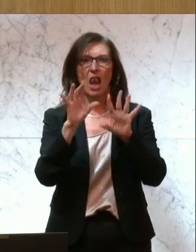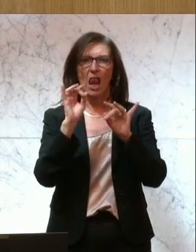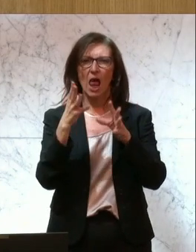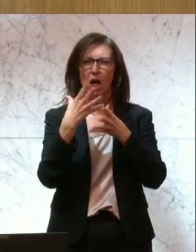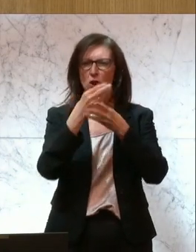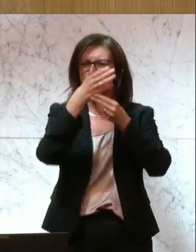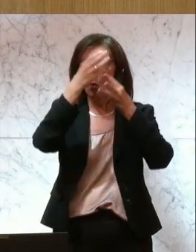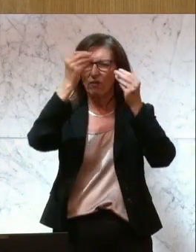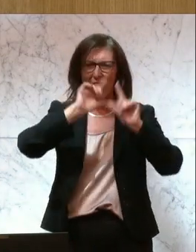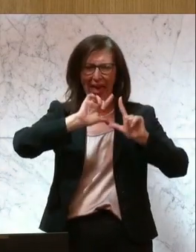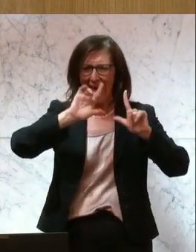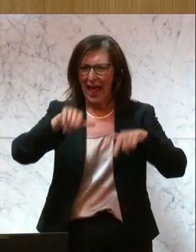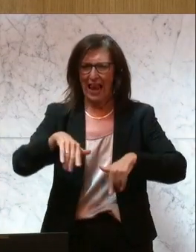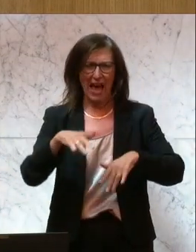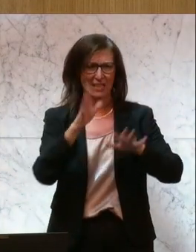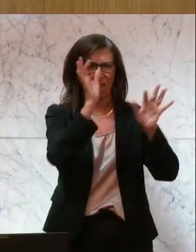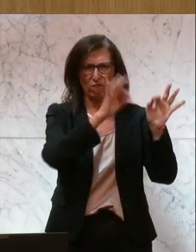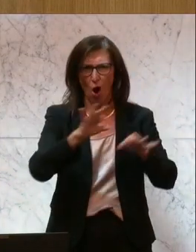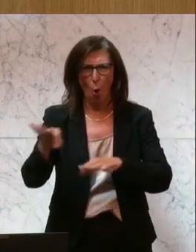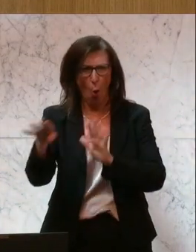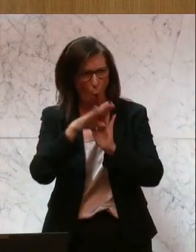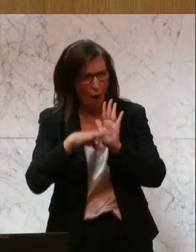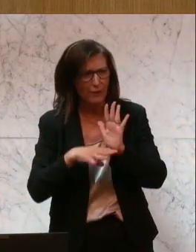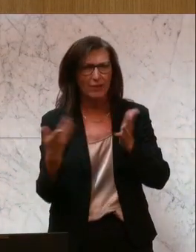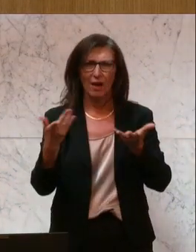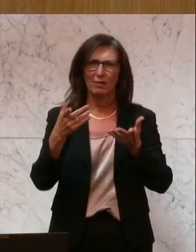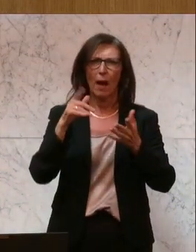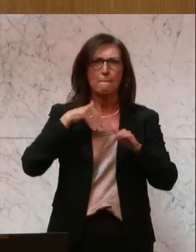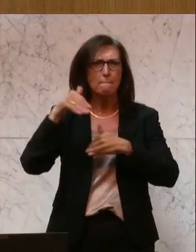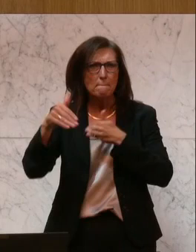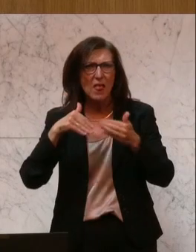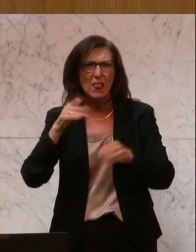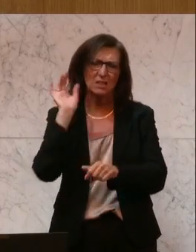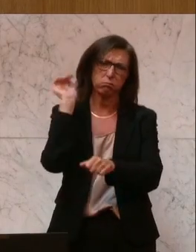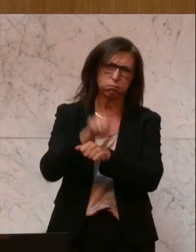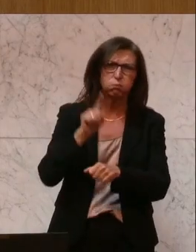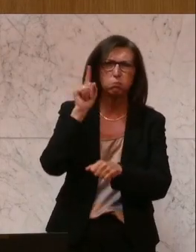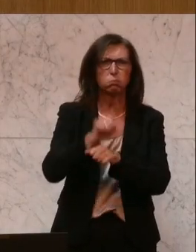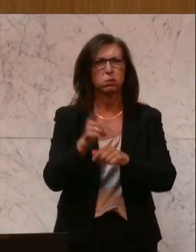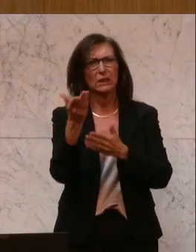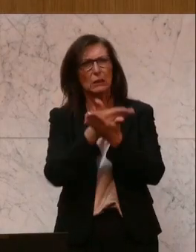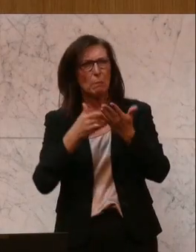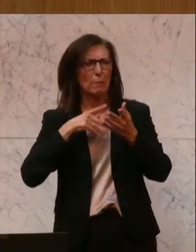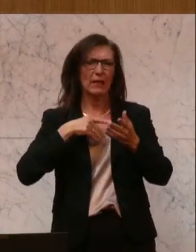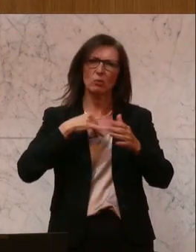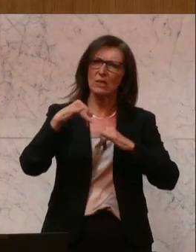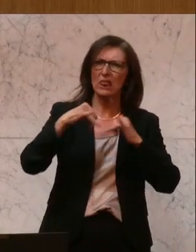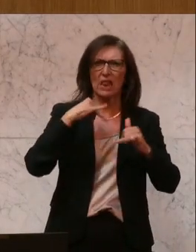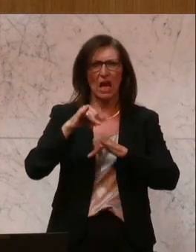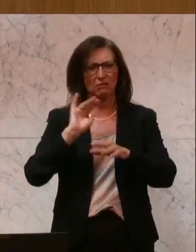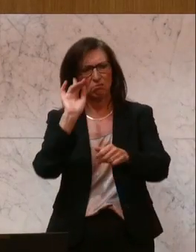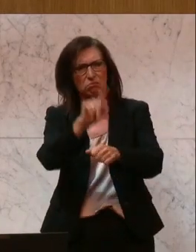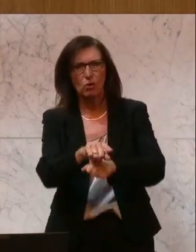viel Erlässen, Verordnungen und Regelungen aus dem Ministerium und den Bildungsdirektionen konfrontiert und